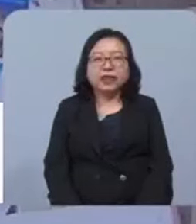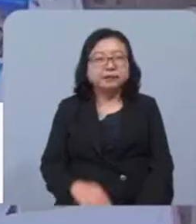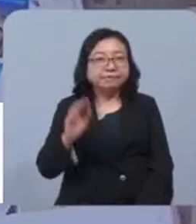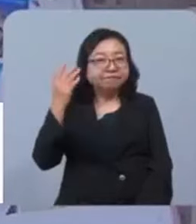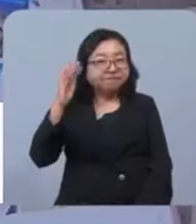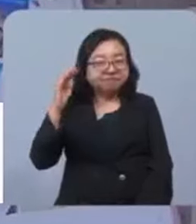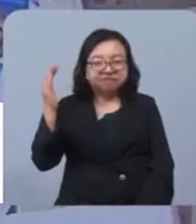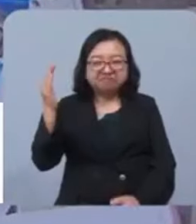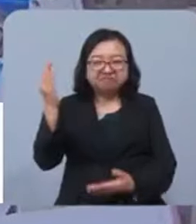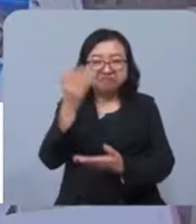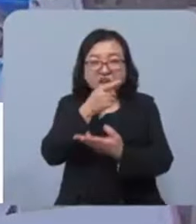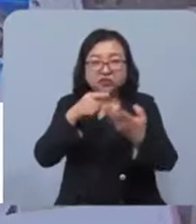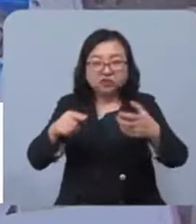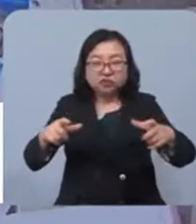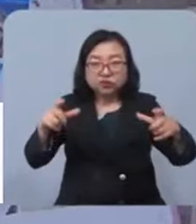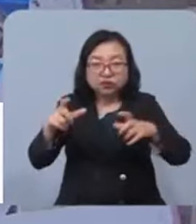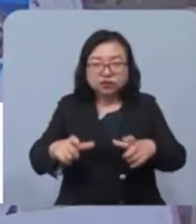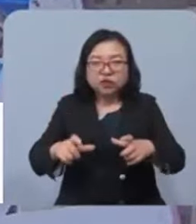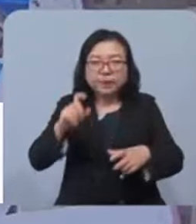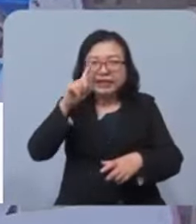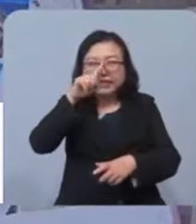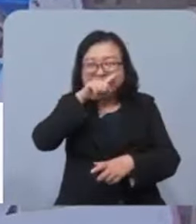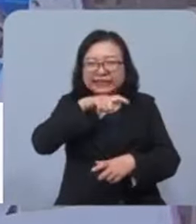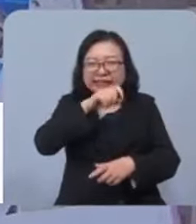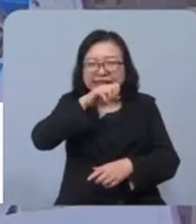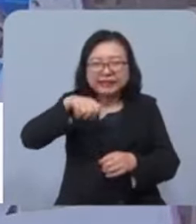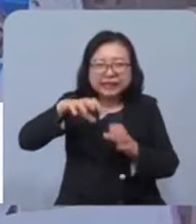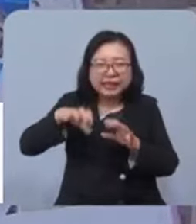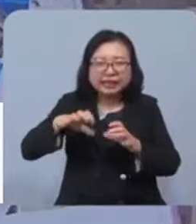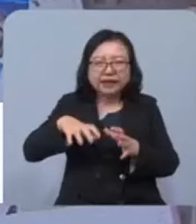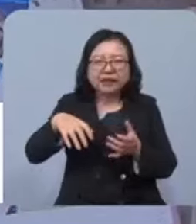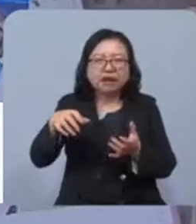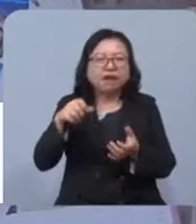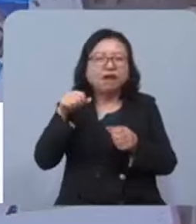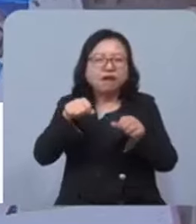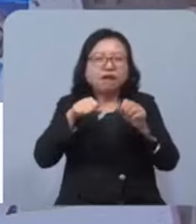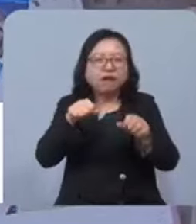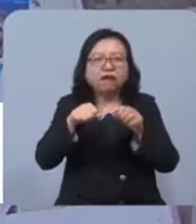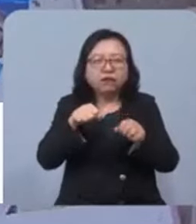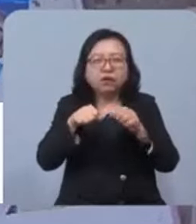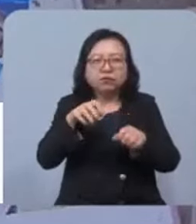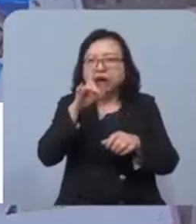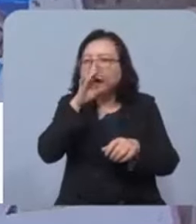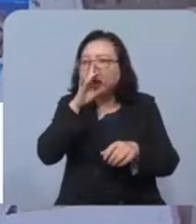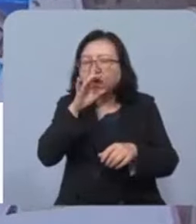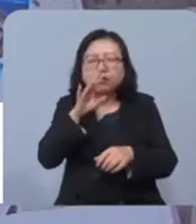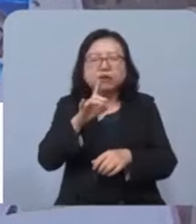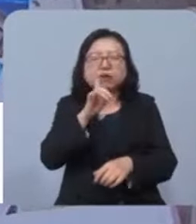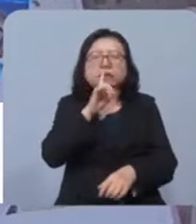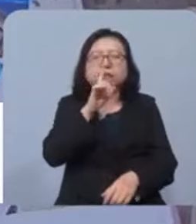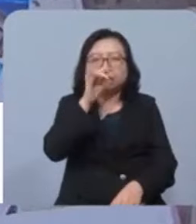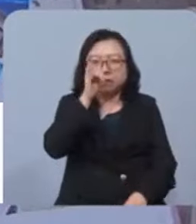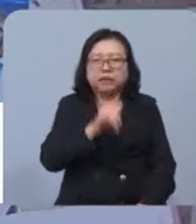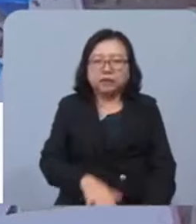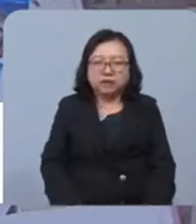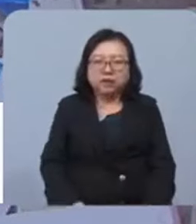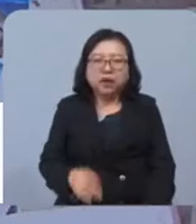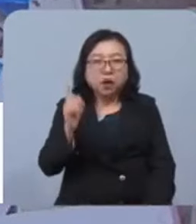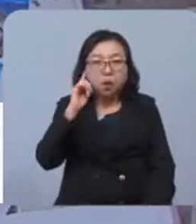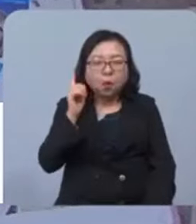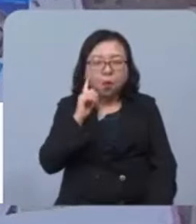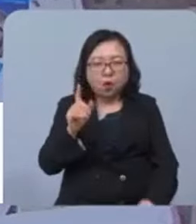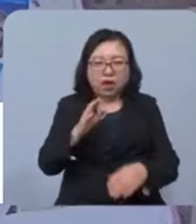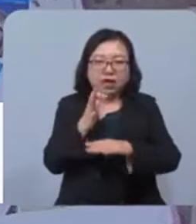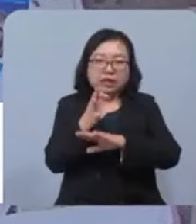최근 청주를 중심으로 쓰레기가 제때 수거되지 않는다는 민원이 잇따르고 있습니다. 쓰레기 수거차에 단